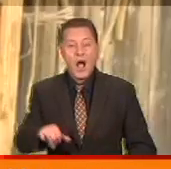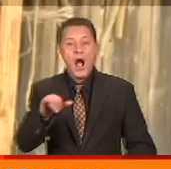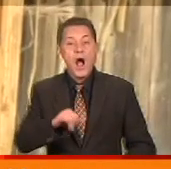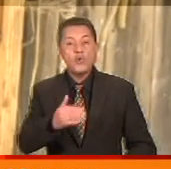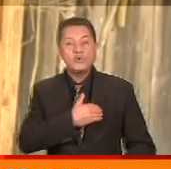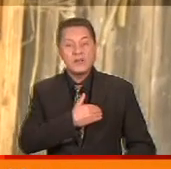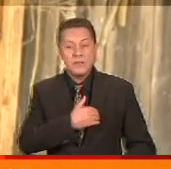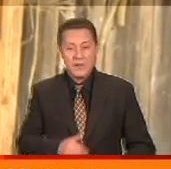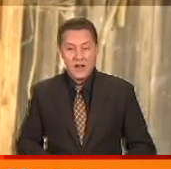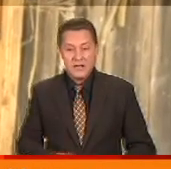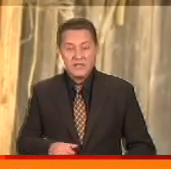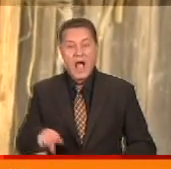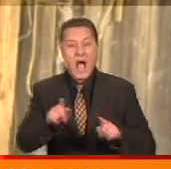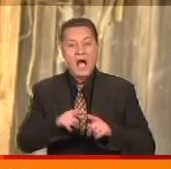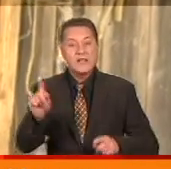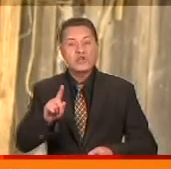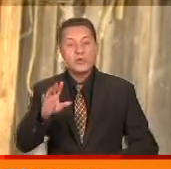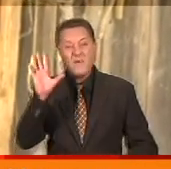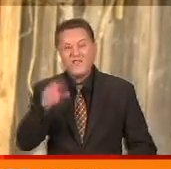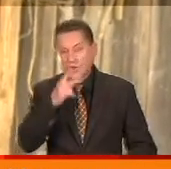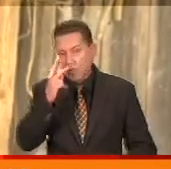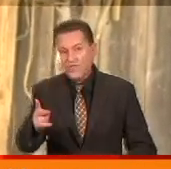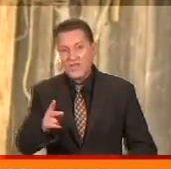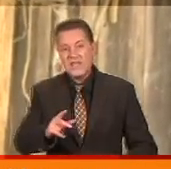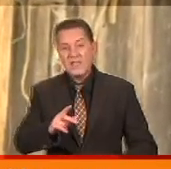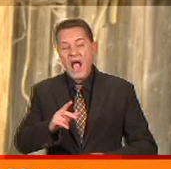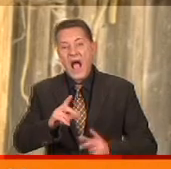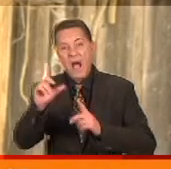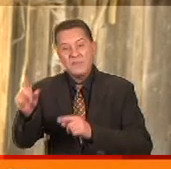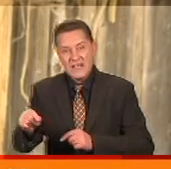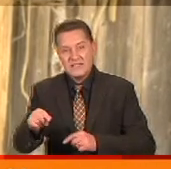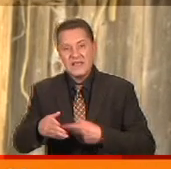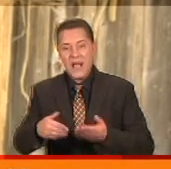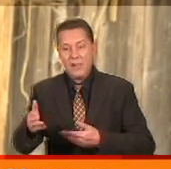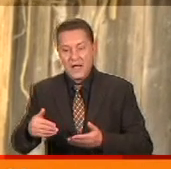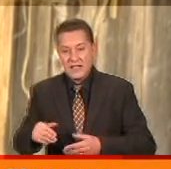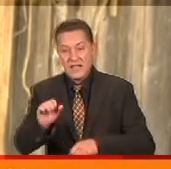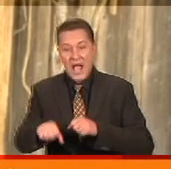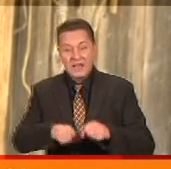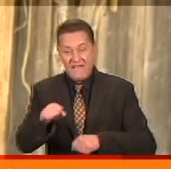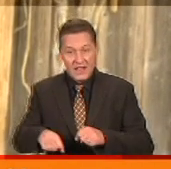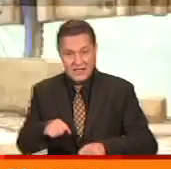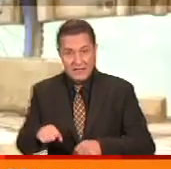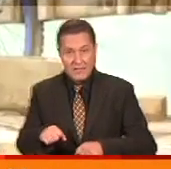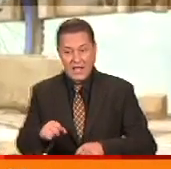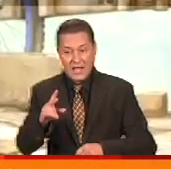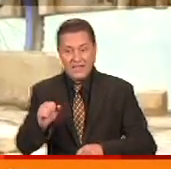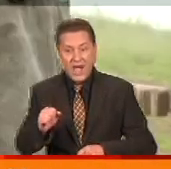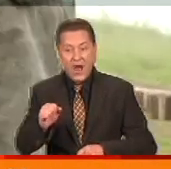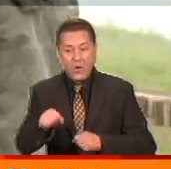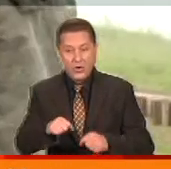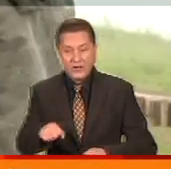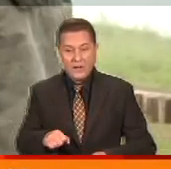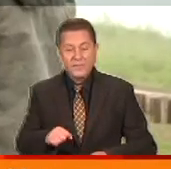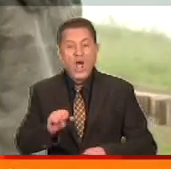собиралась? А так, чтобы все увидеть, объездить, обходить. На велосипеде покатайся, на горном.